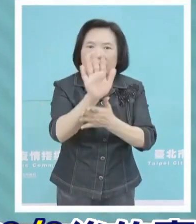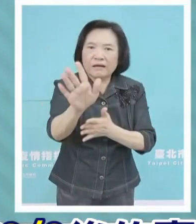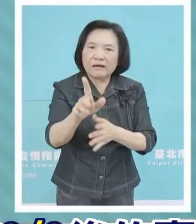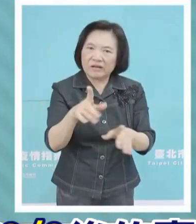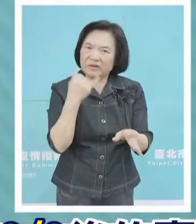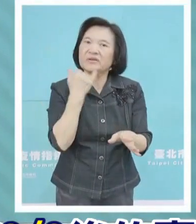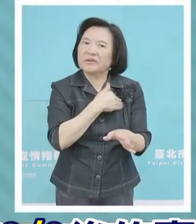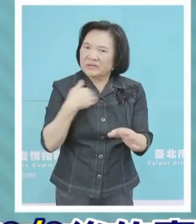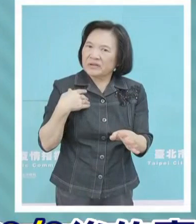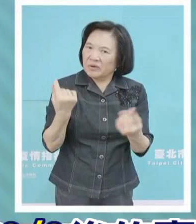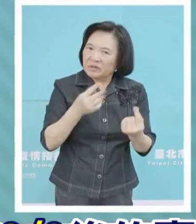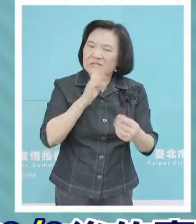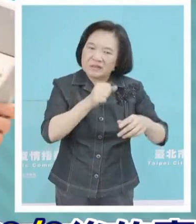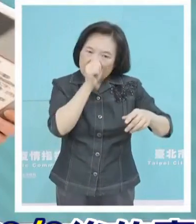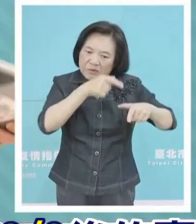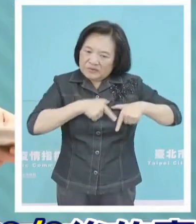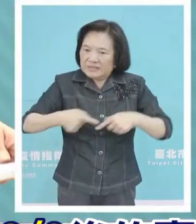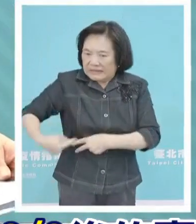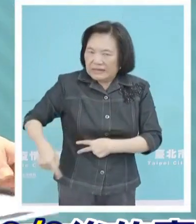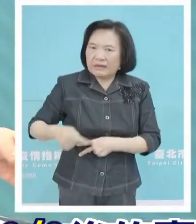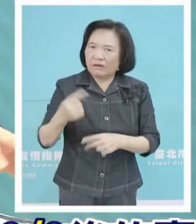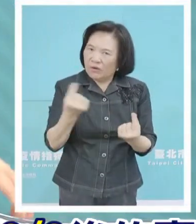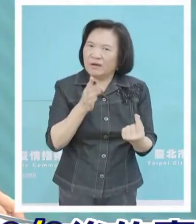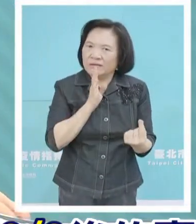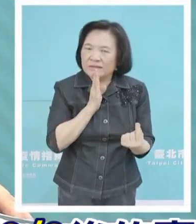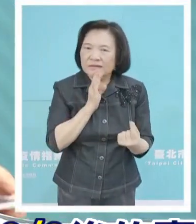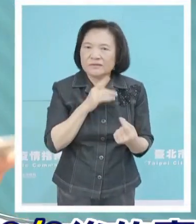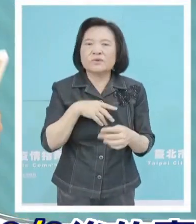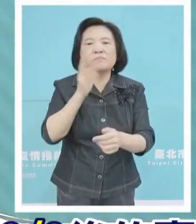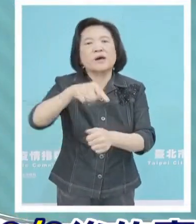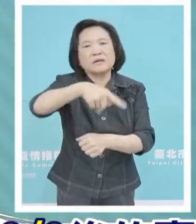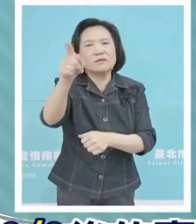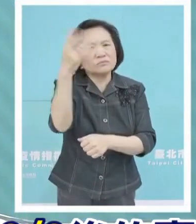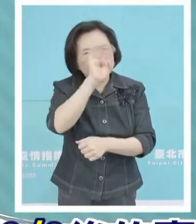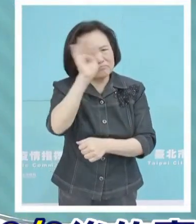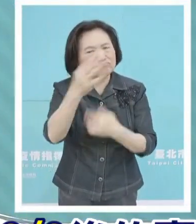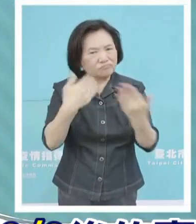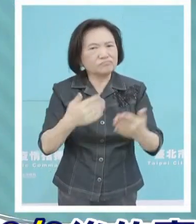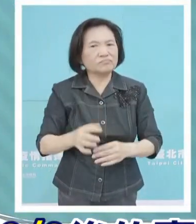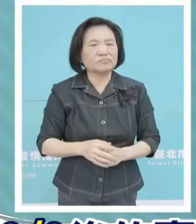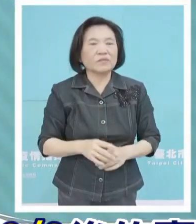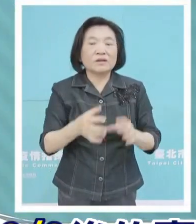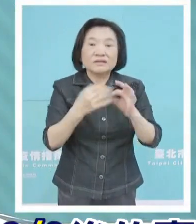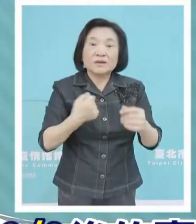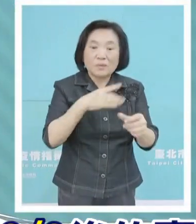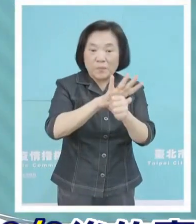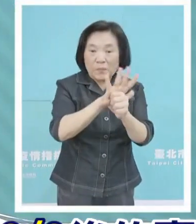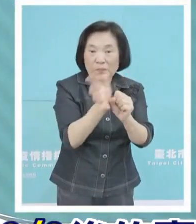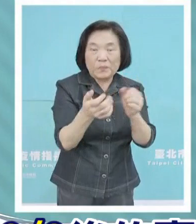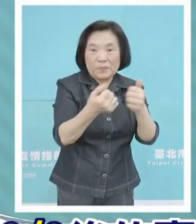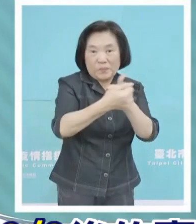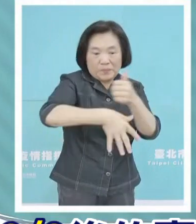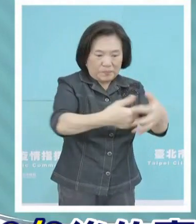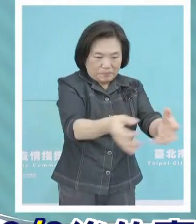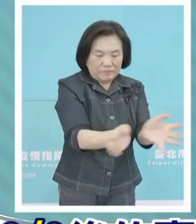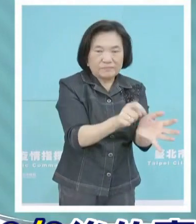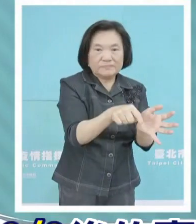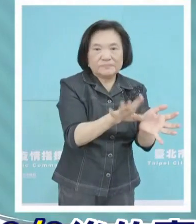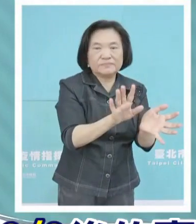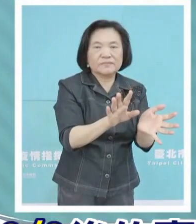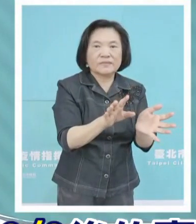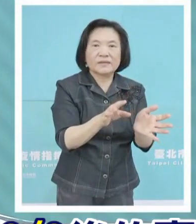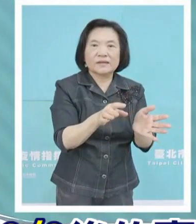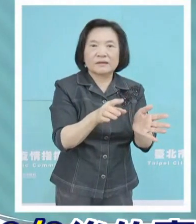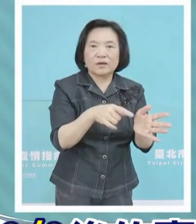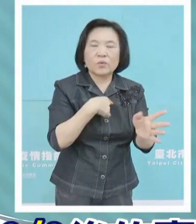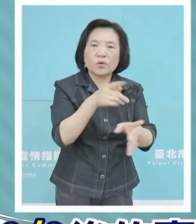明。所以在我们的伏击群组里面，很清楚的就是告诉他，在这个群组里面，我